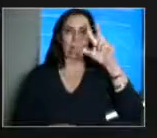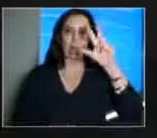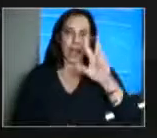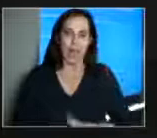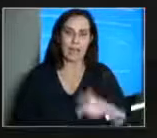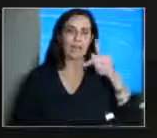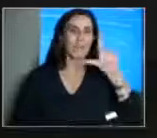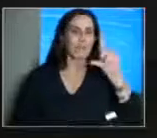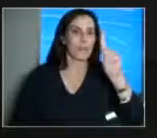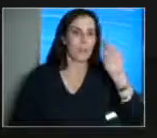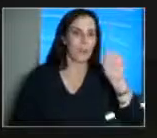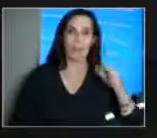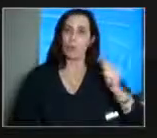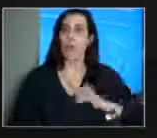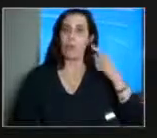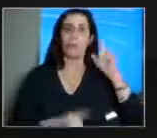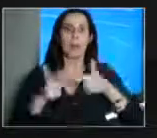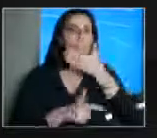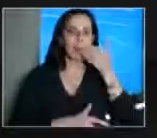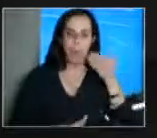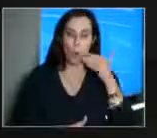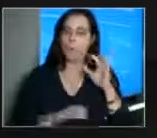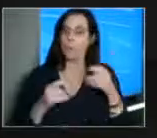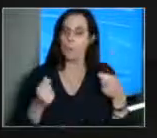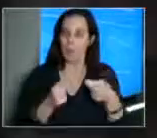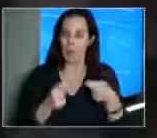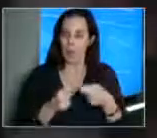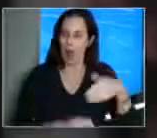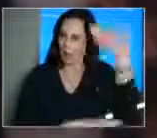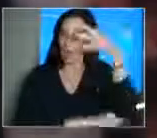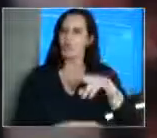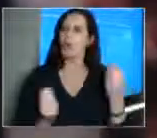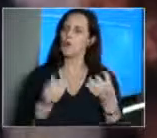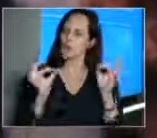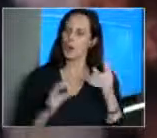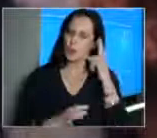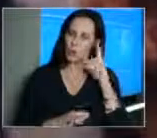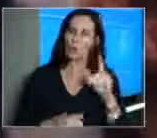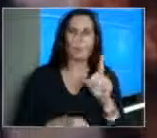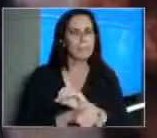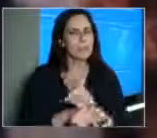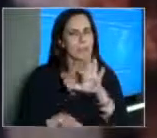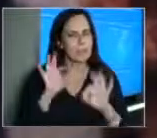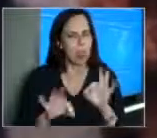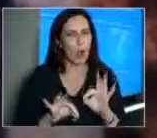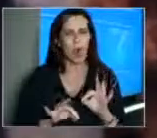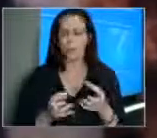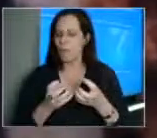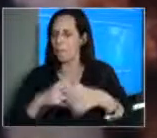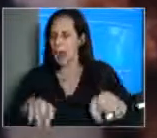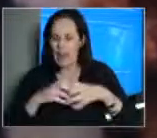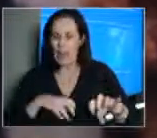יום הכיפורים. הדבר השלישי הוא באמת במישור הלאומי, יש משהו מיוחד שדווקא בזמן בחירות